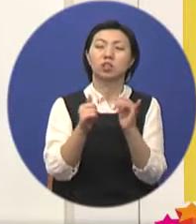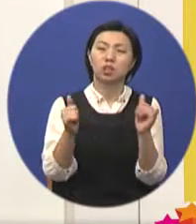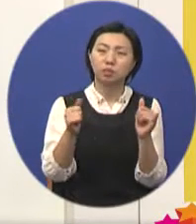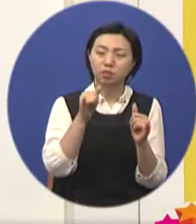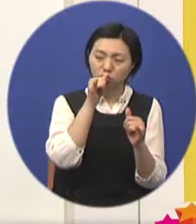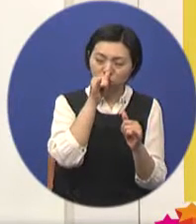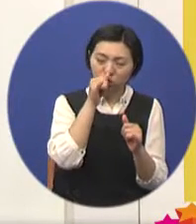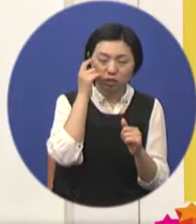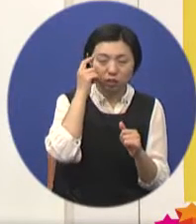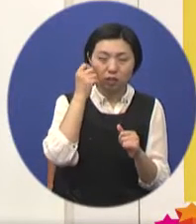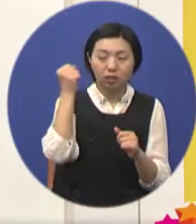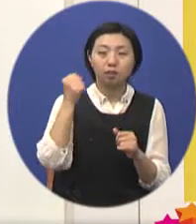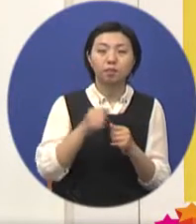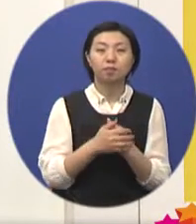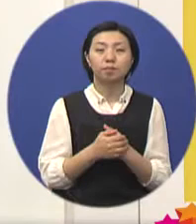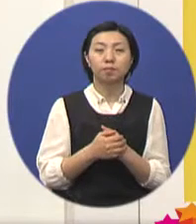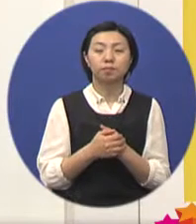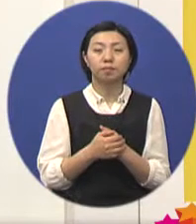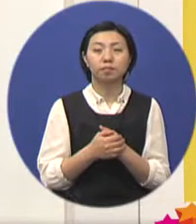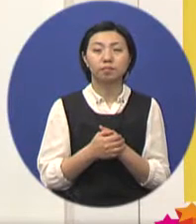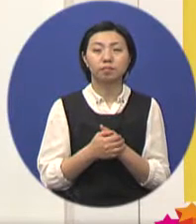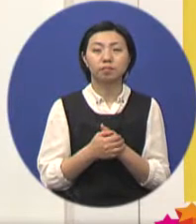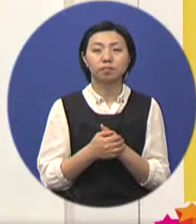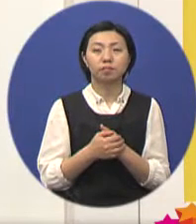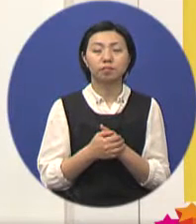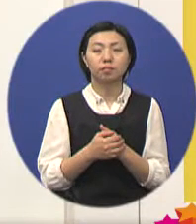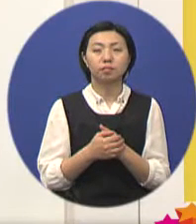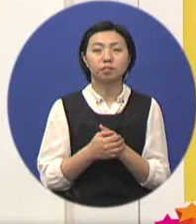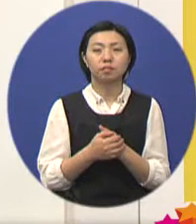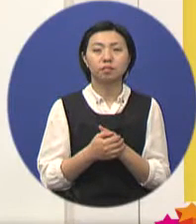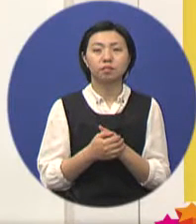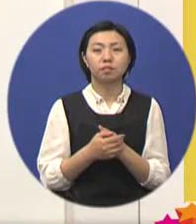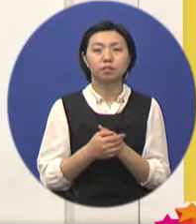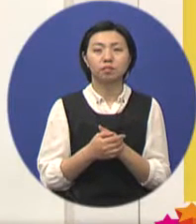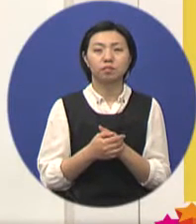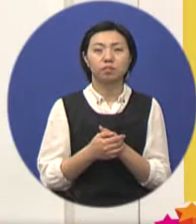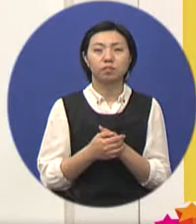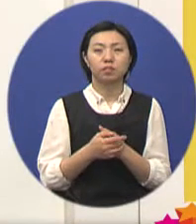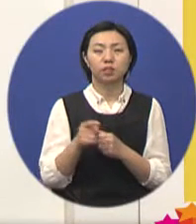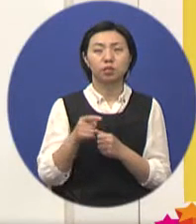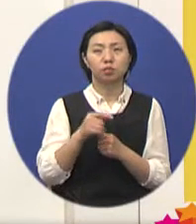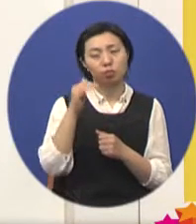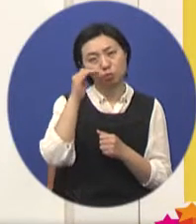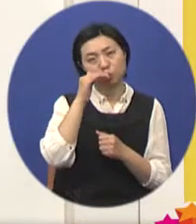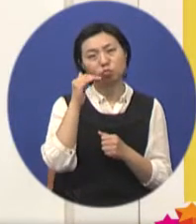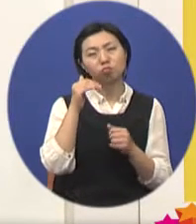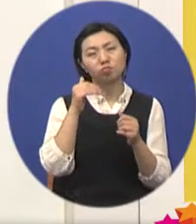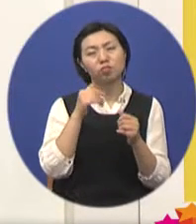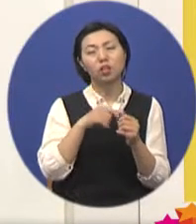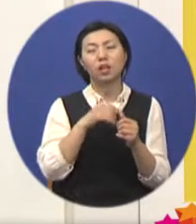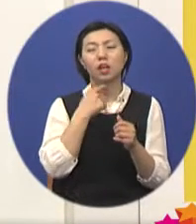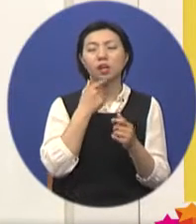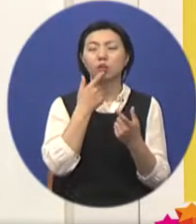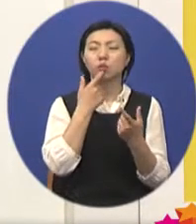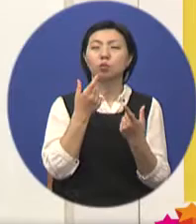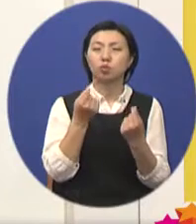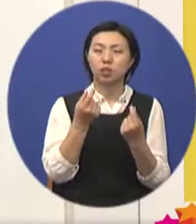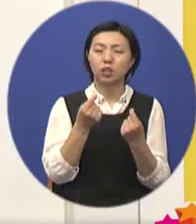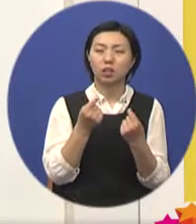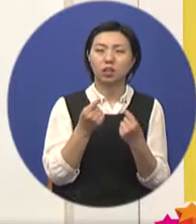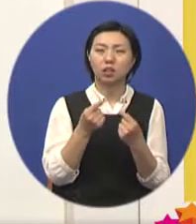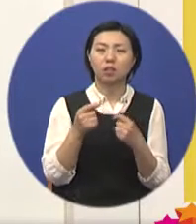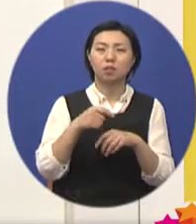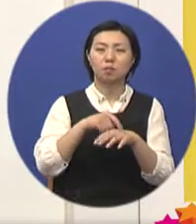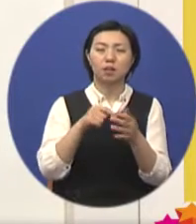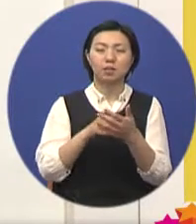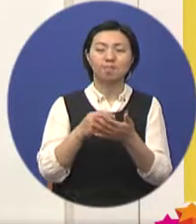근데 그 부분께서 네. 아 저런 분도 계시는구나 이렇게 생각을 해서 네. 참 마음에 와닿았어요.